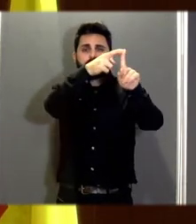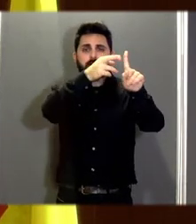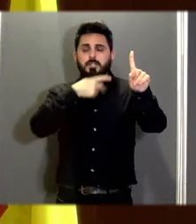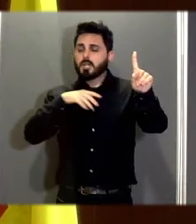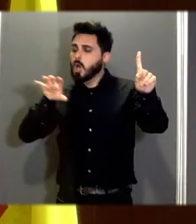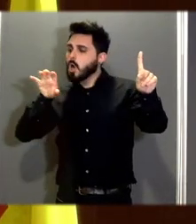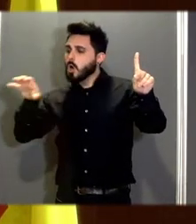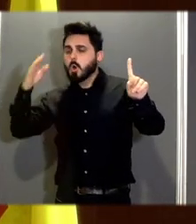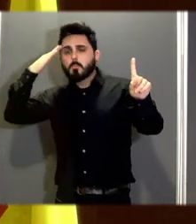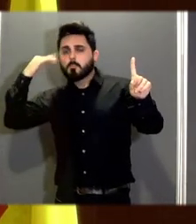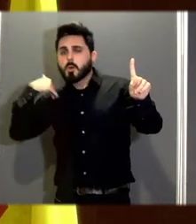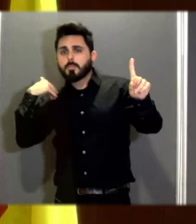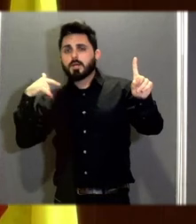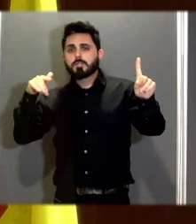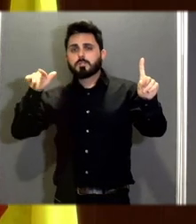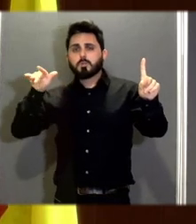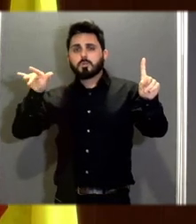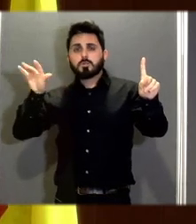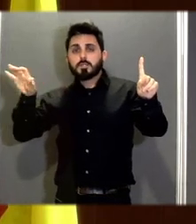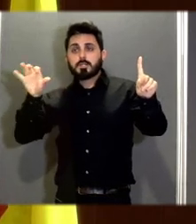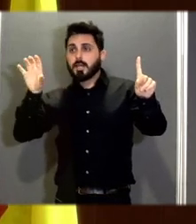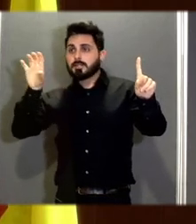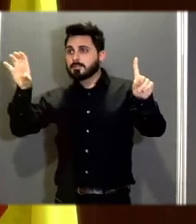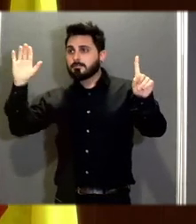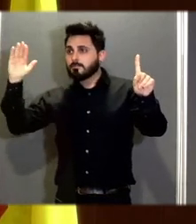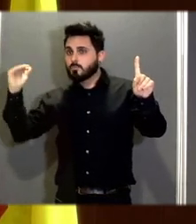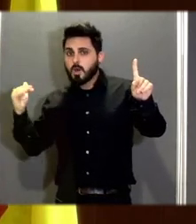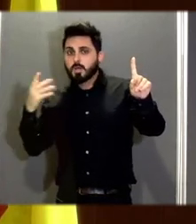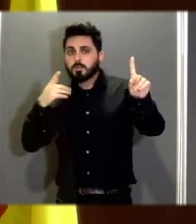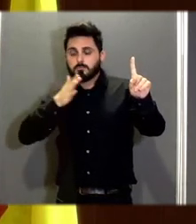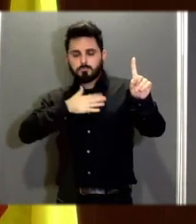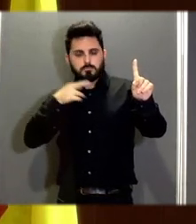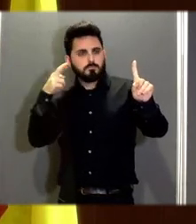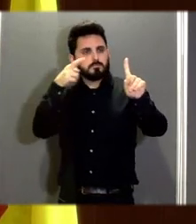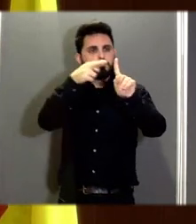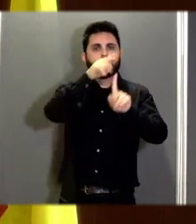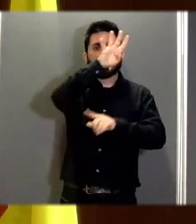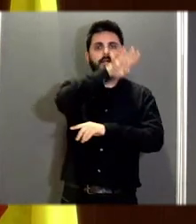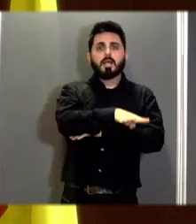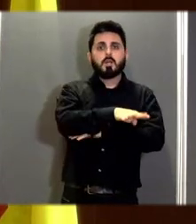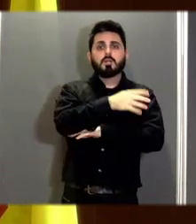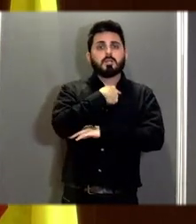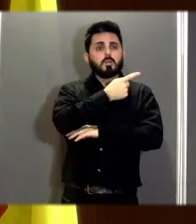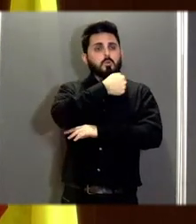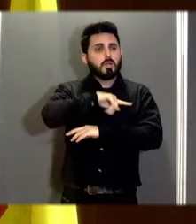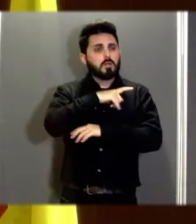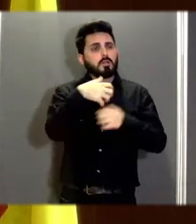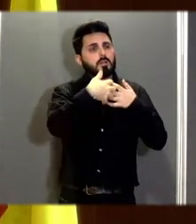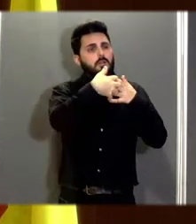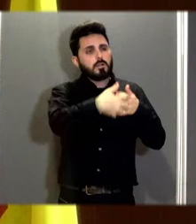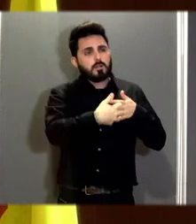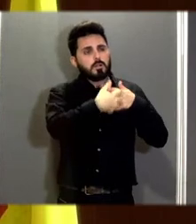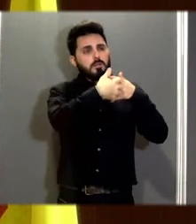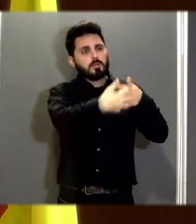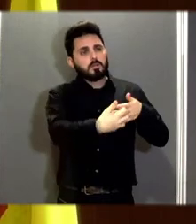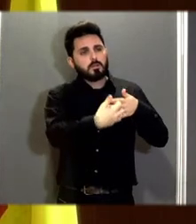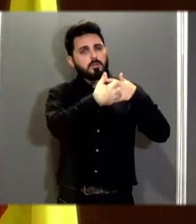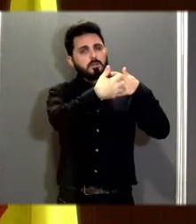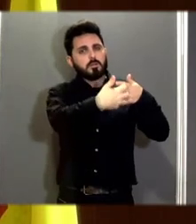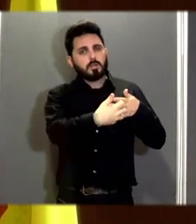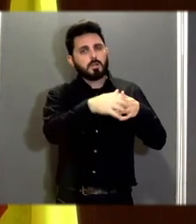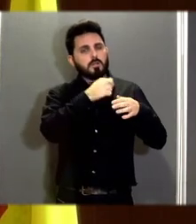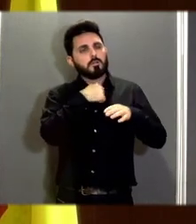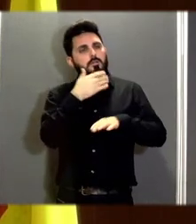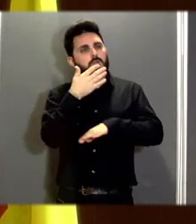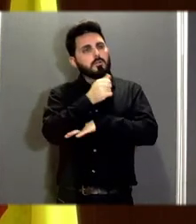estat que ens veuen com un actor que geopolíticament està defensant la seva causa. Tot això, doncs, per